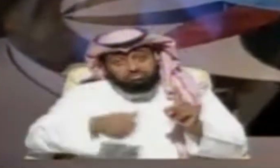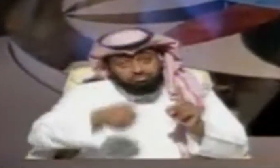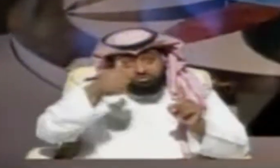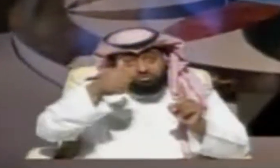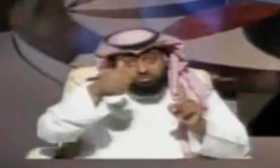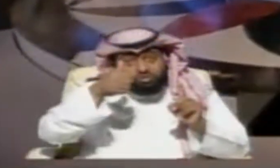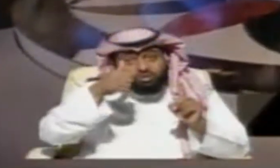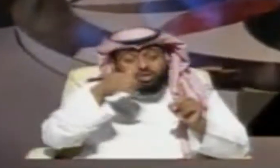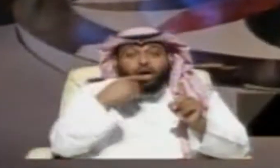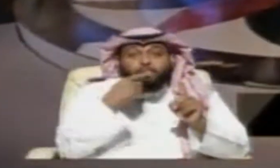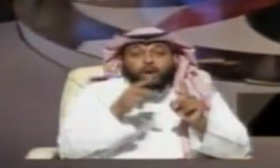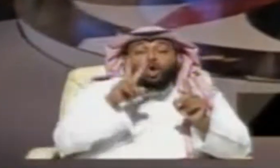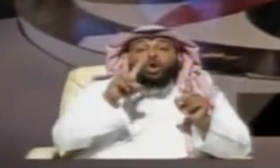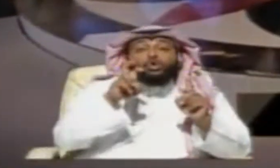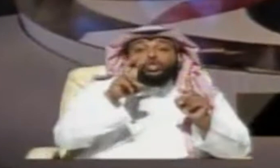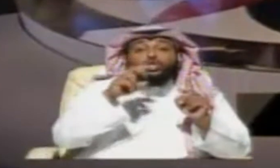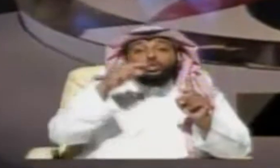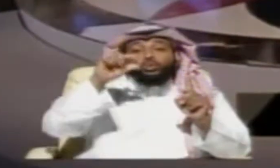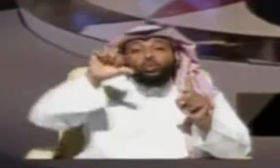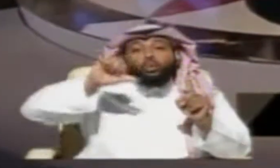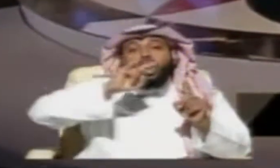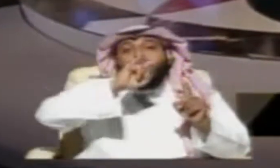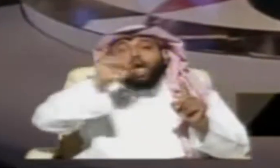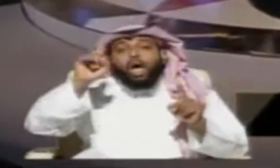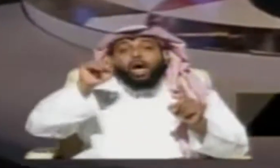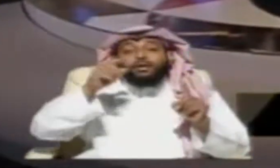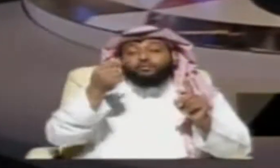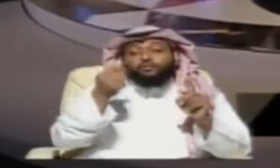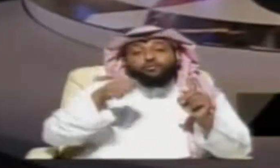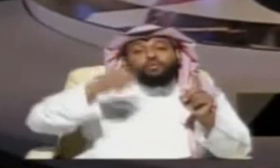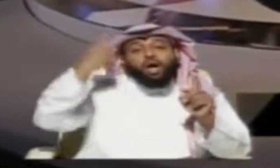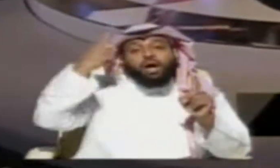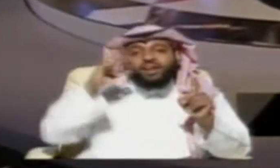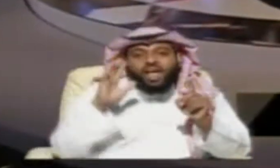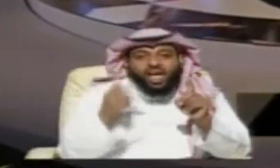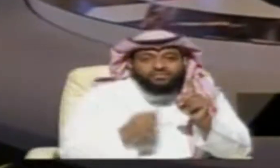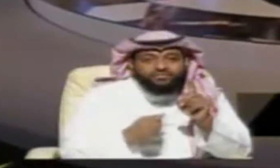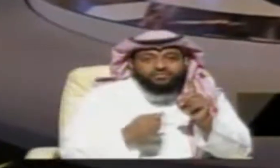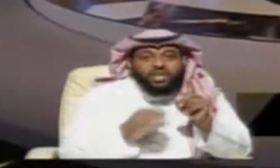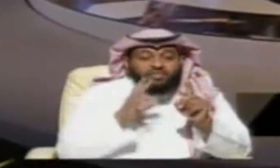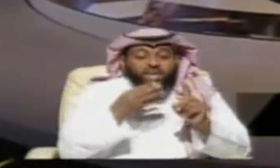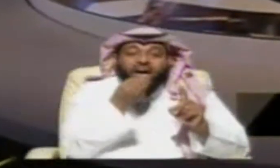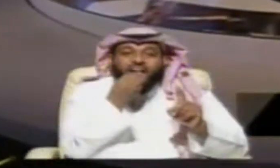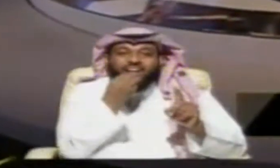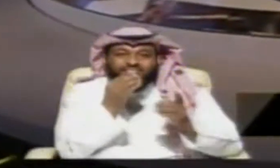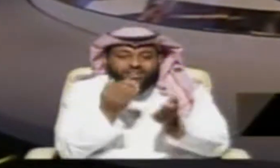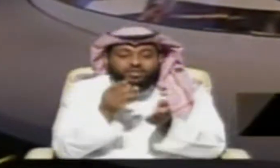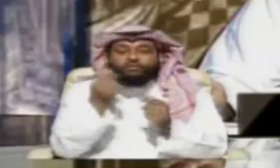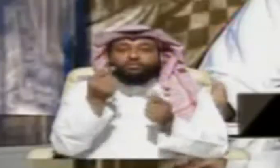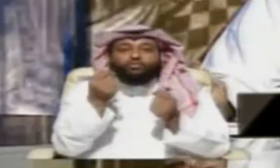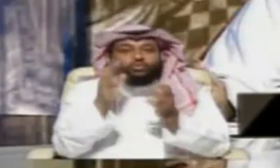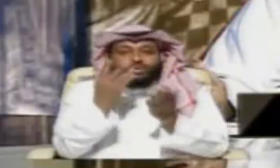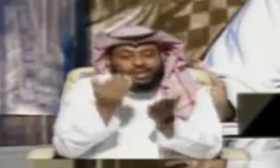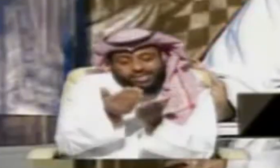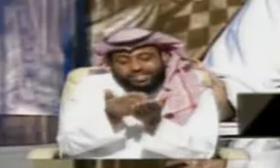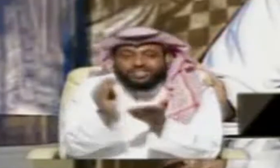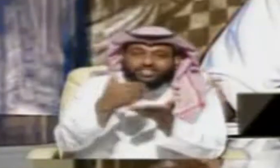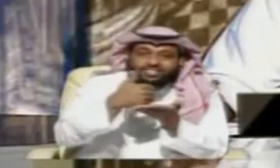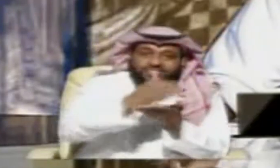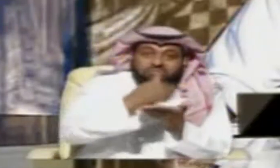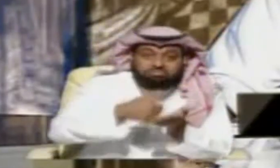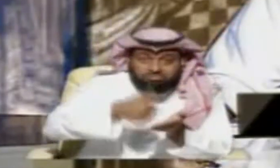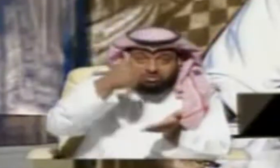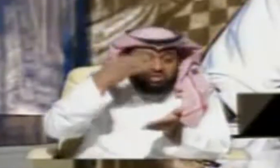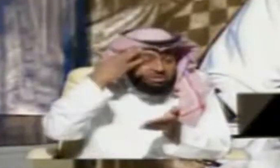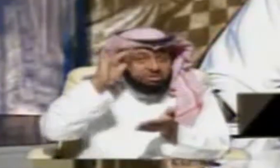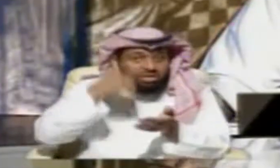به إلى الفقراء والمساكين؟ نريد من فضيلة الشيخ أن يشرح لنا إذا كان هناك فرق في